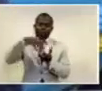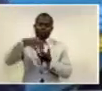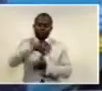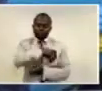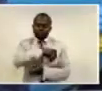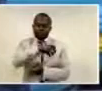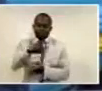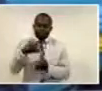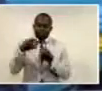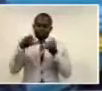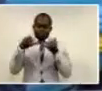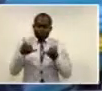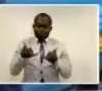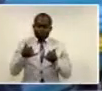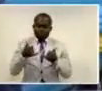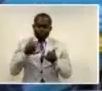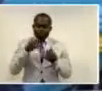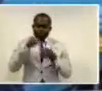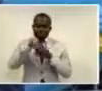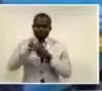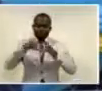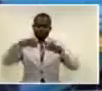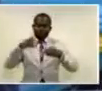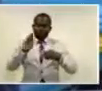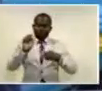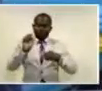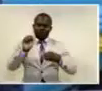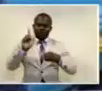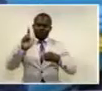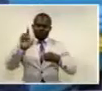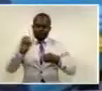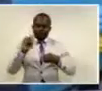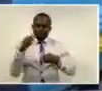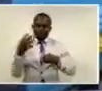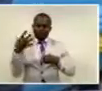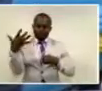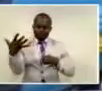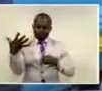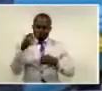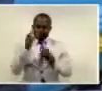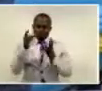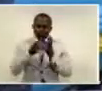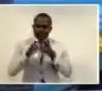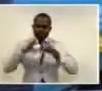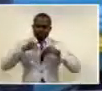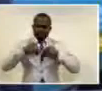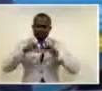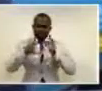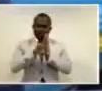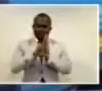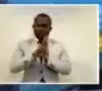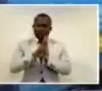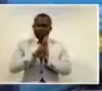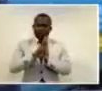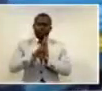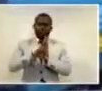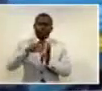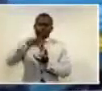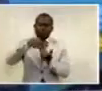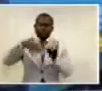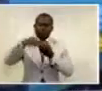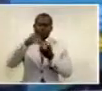ivangamutungo, ubu akaba abarizwa muri bata ya 45. Twashakanye byemewe n'amategeko dusezerana